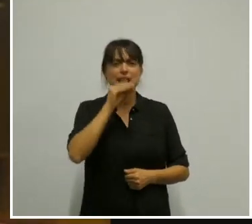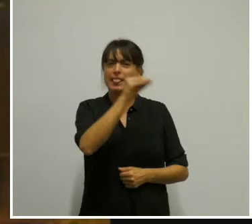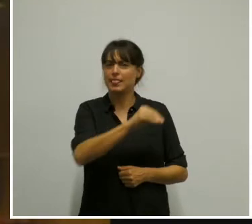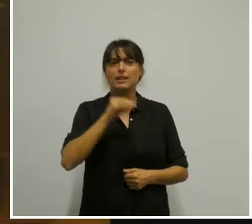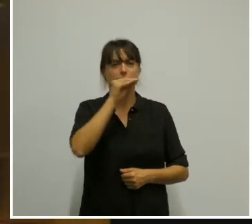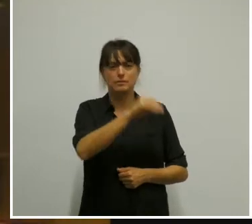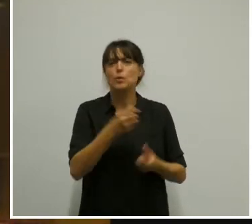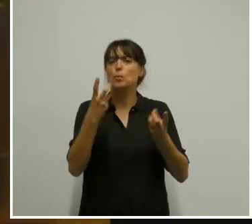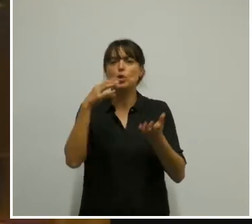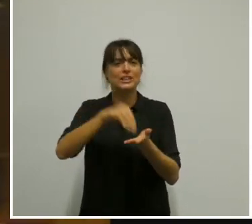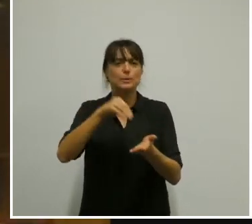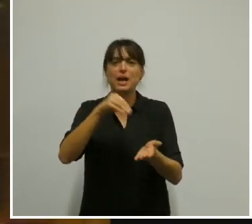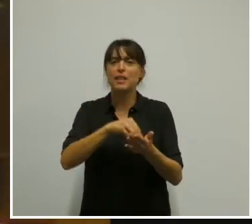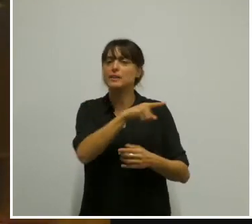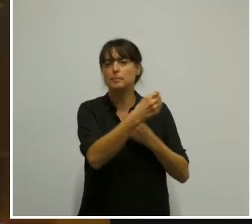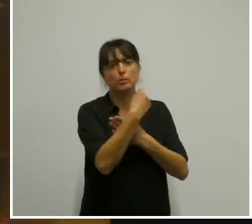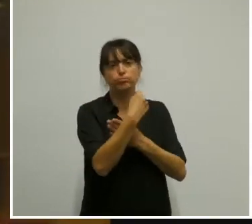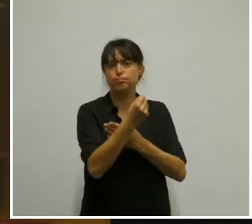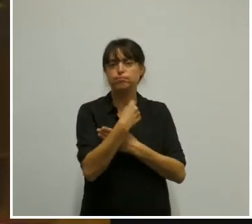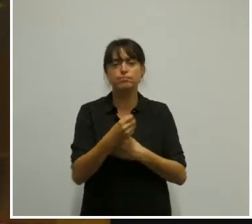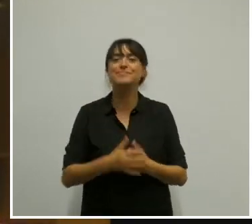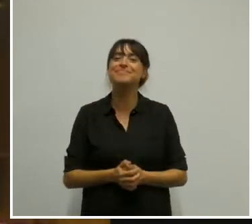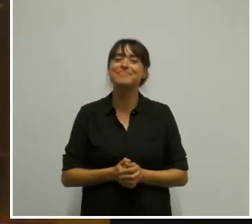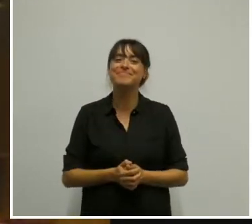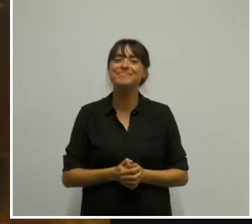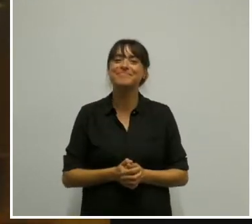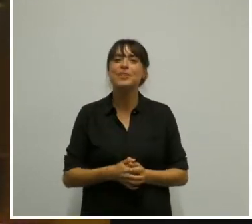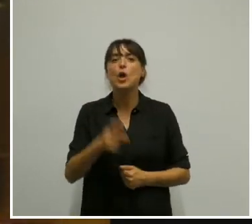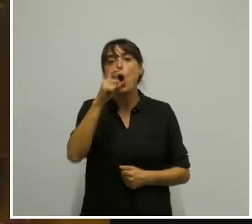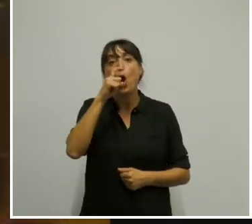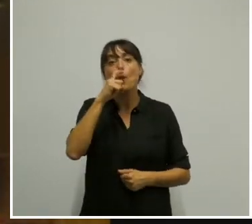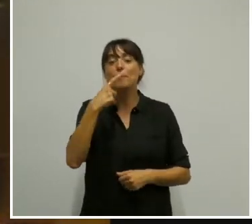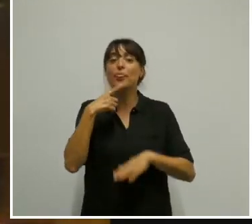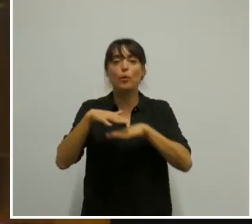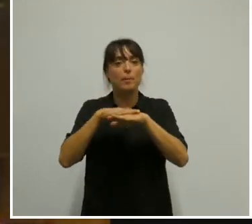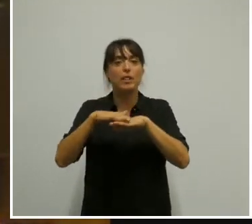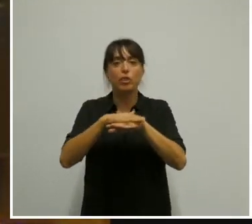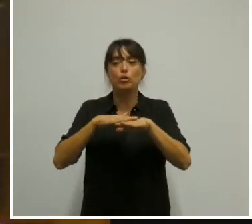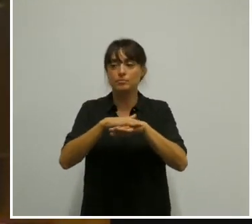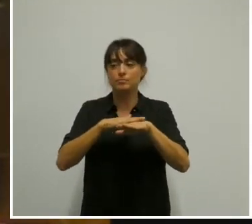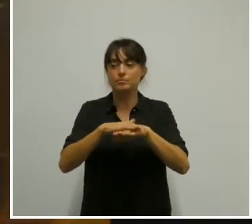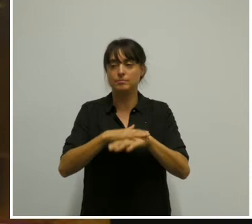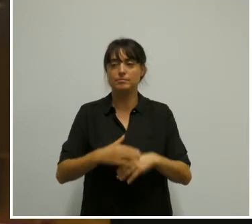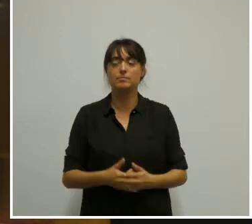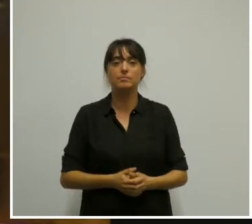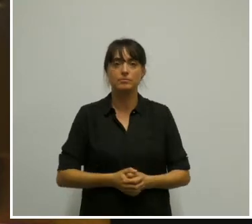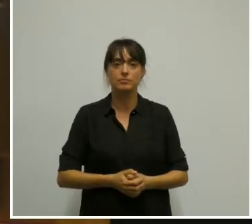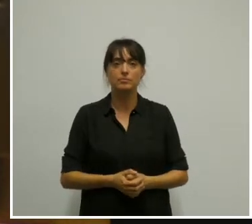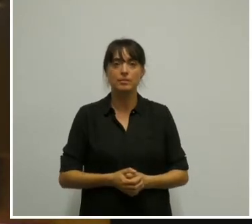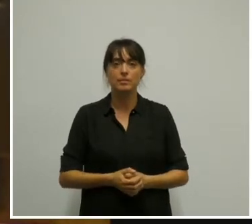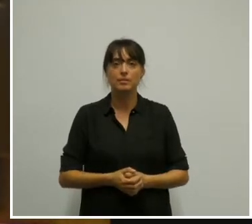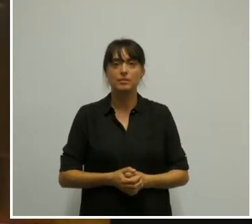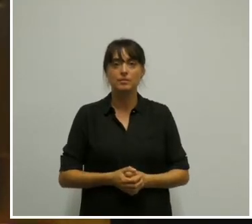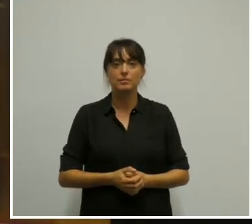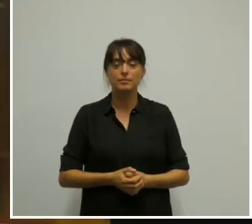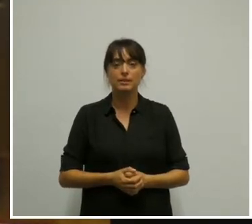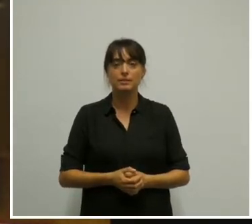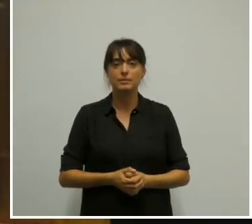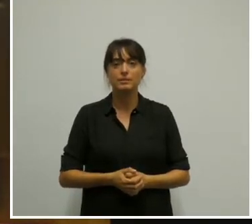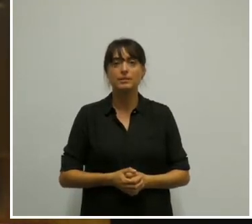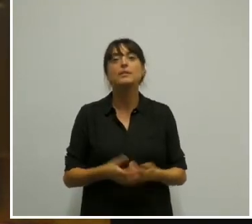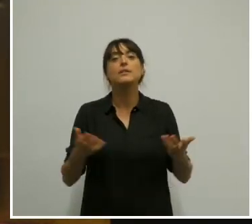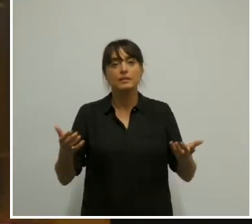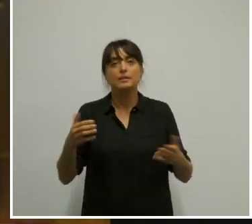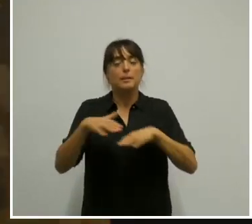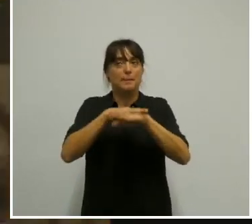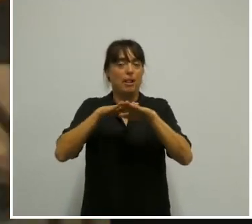Perdona. Val. Doncs ja està, que no vull monopolitzar això, que ja fem sinó una reunió nosaltres i que haguem de parlar. Que